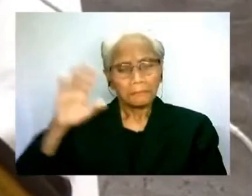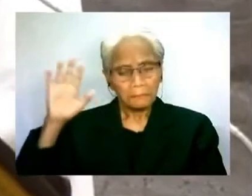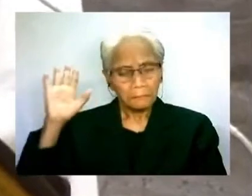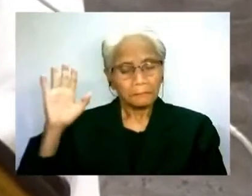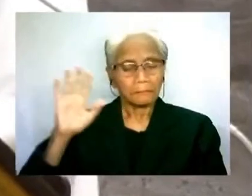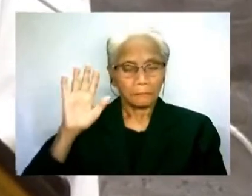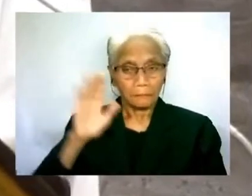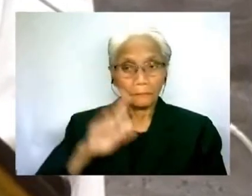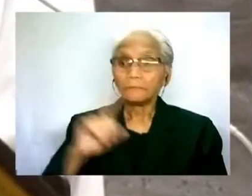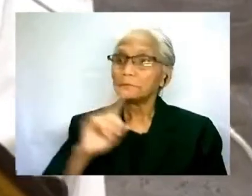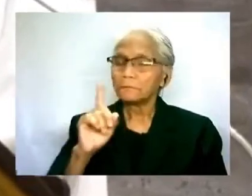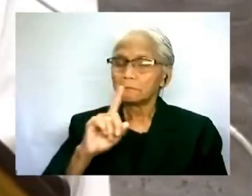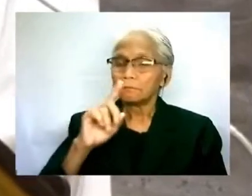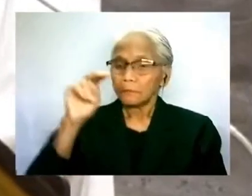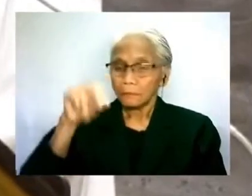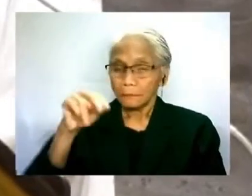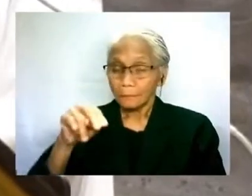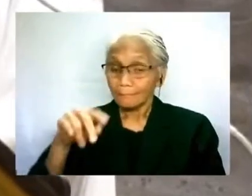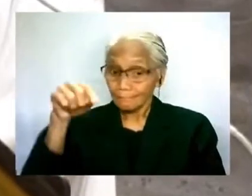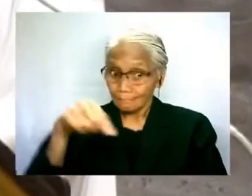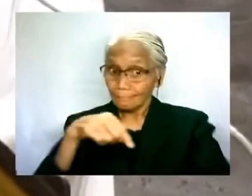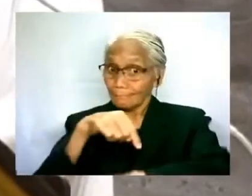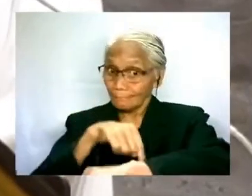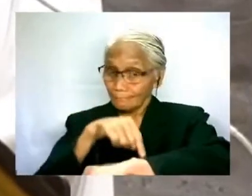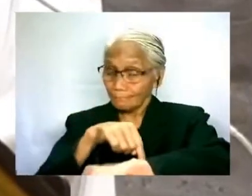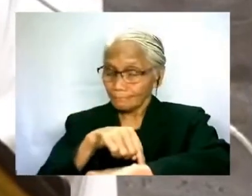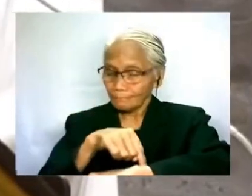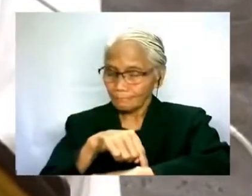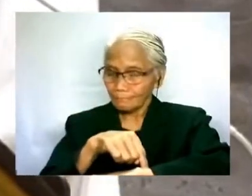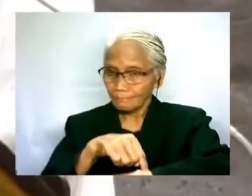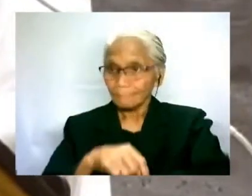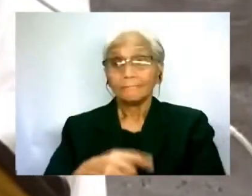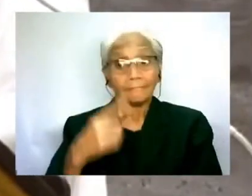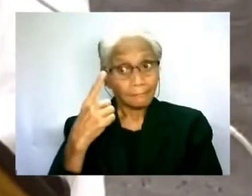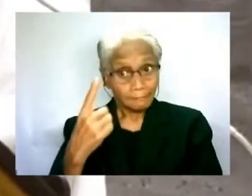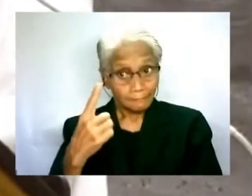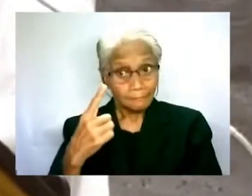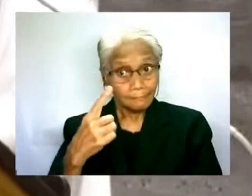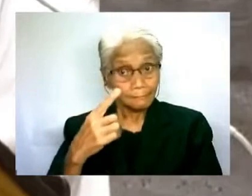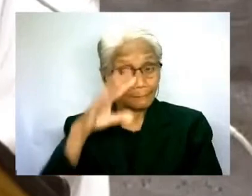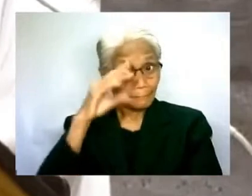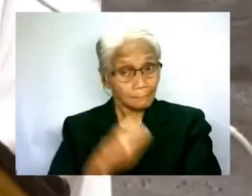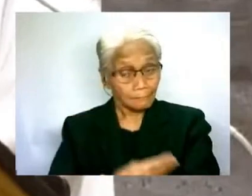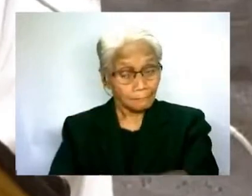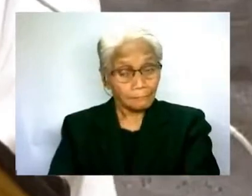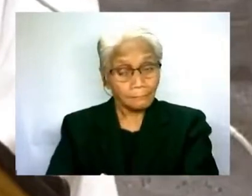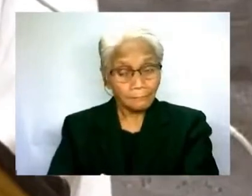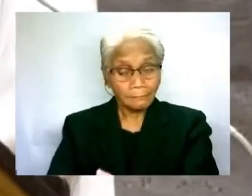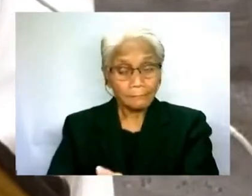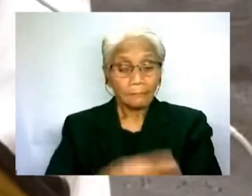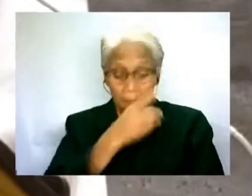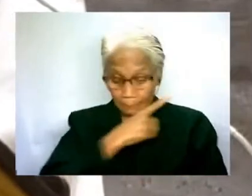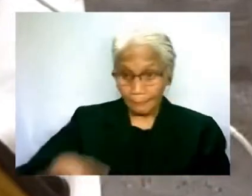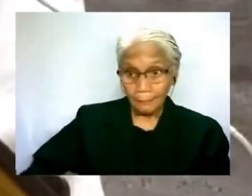noong oras na yon, isang anak, at kay David isang